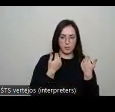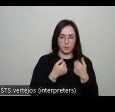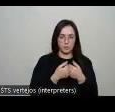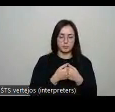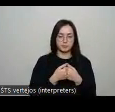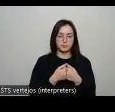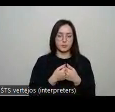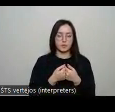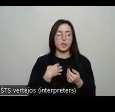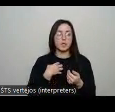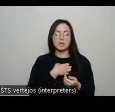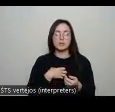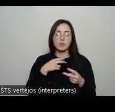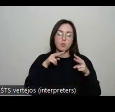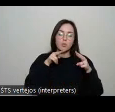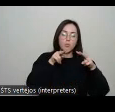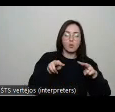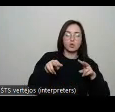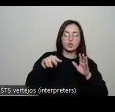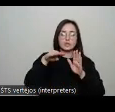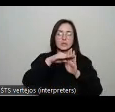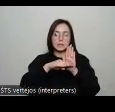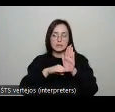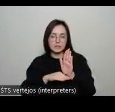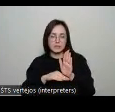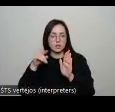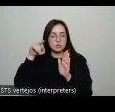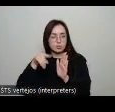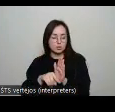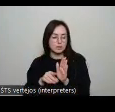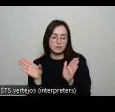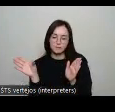kiek požiūriai, nuostatos, tai yra